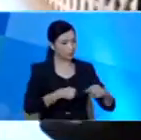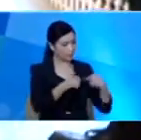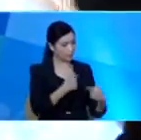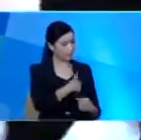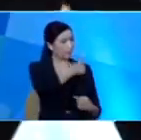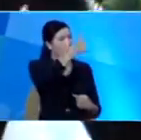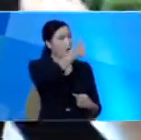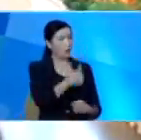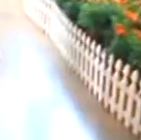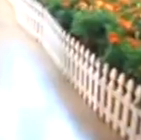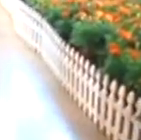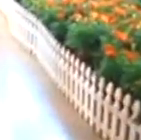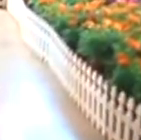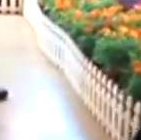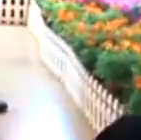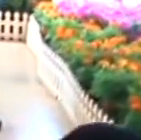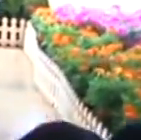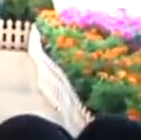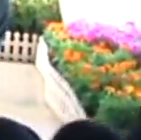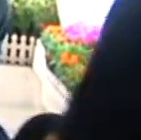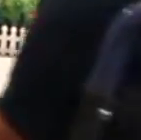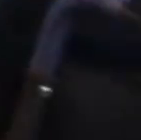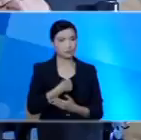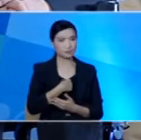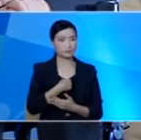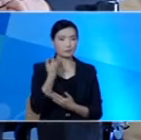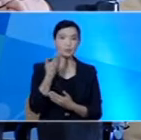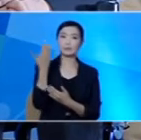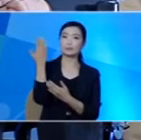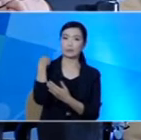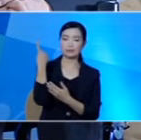ยกย่องคนมีร่างกาย ครับผมวันนี้